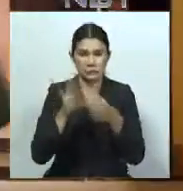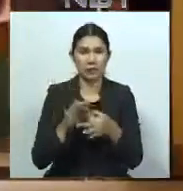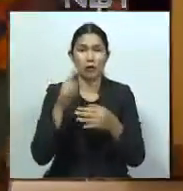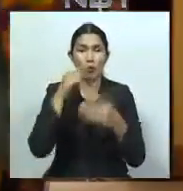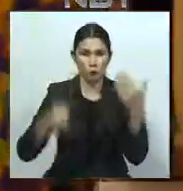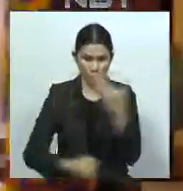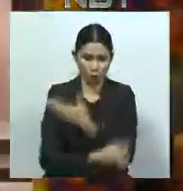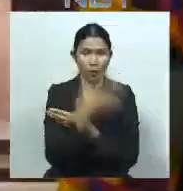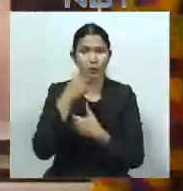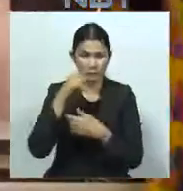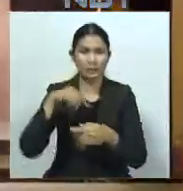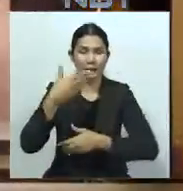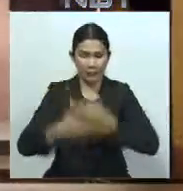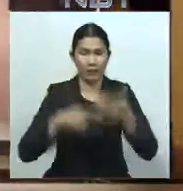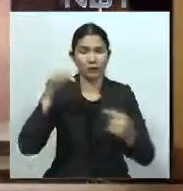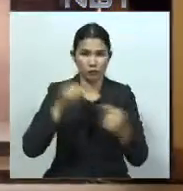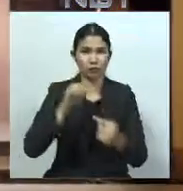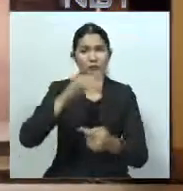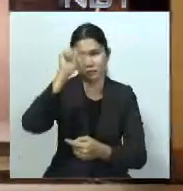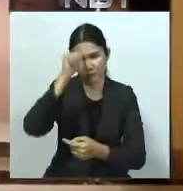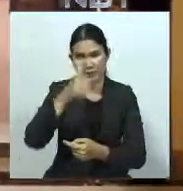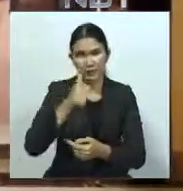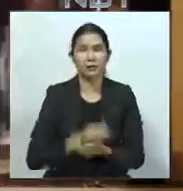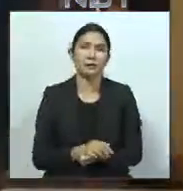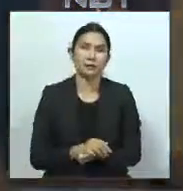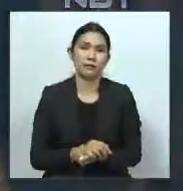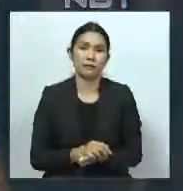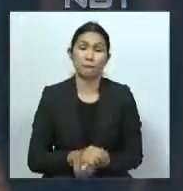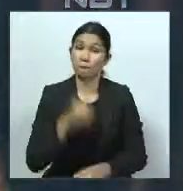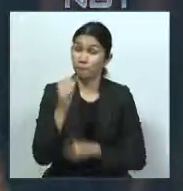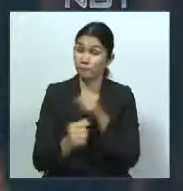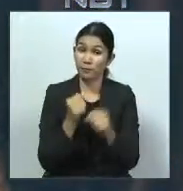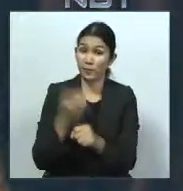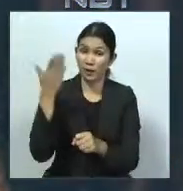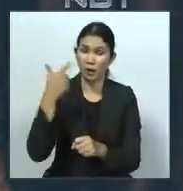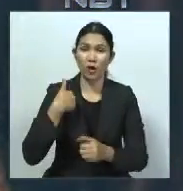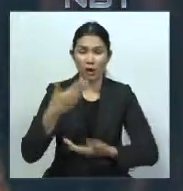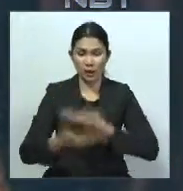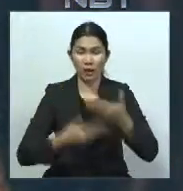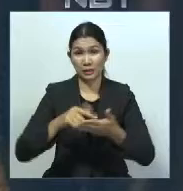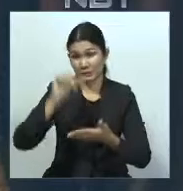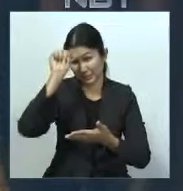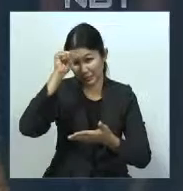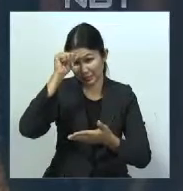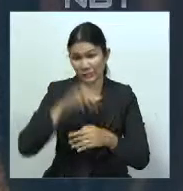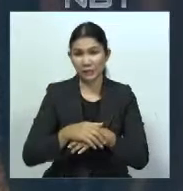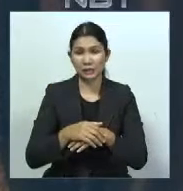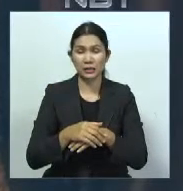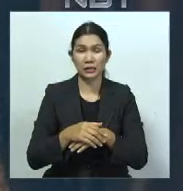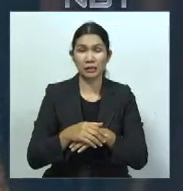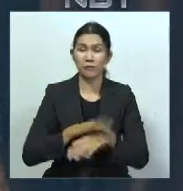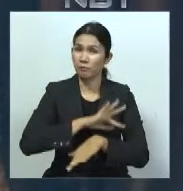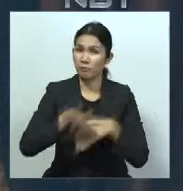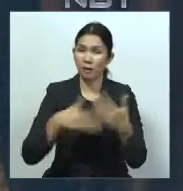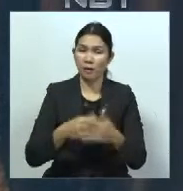สเข้ามาจับตลาดได ้ปีที่แล้วนะคะเราค้าขายกับอินเดียเนี่ยมูลค่าการค้าทั้งหมดเนี่ย